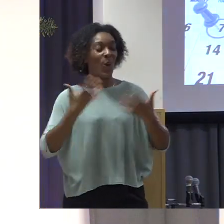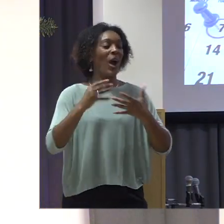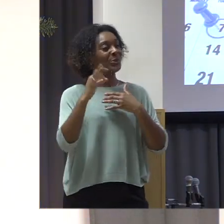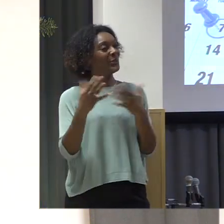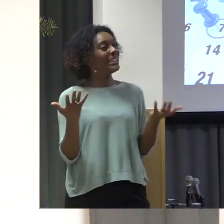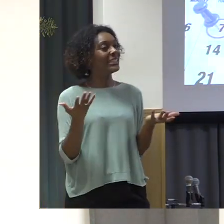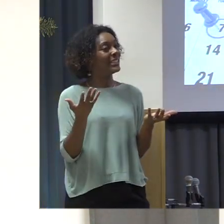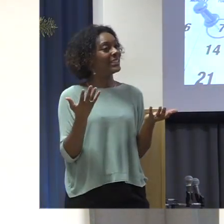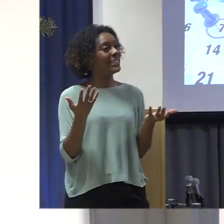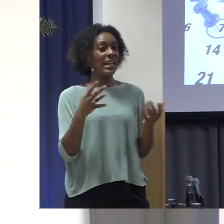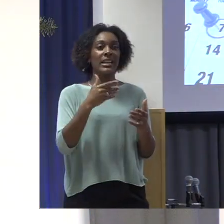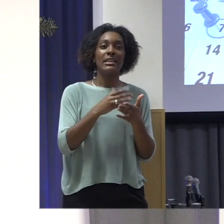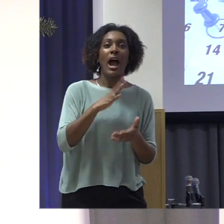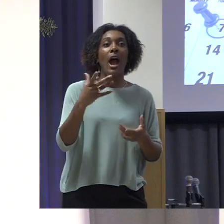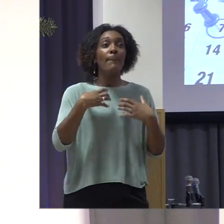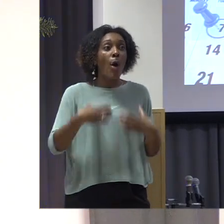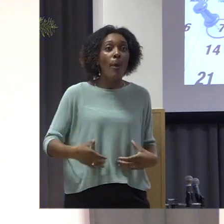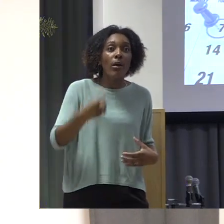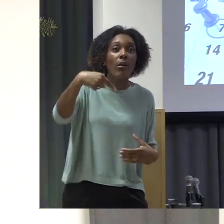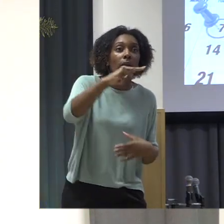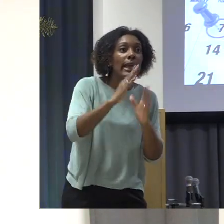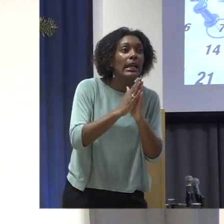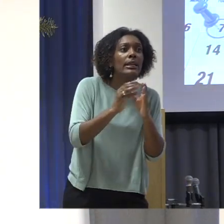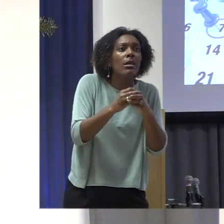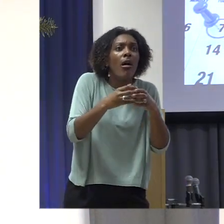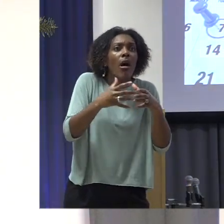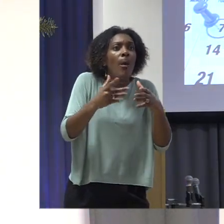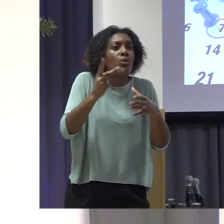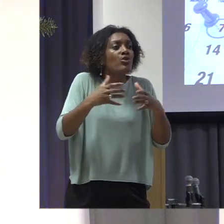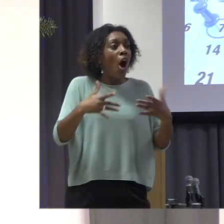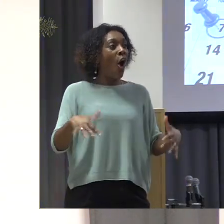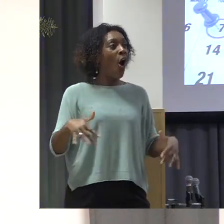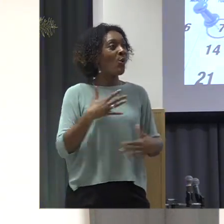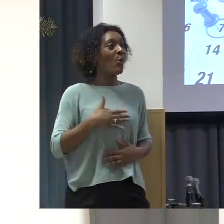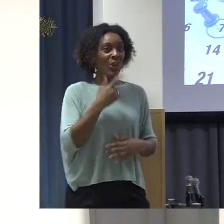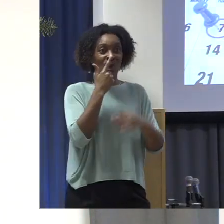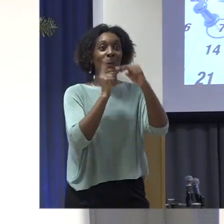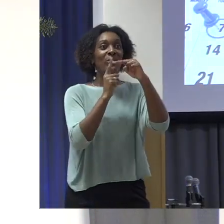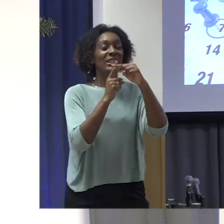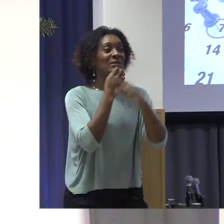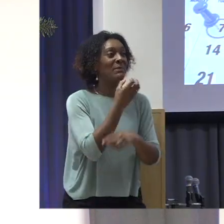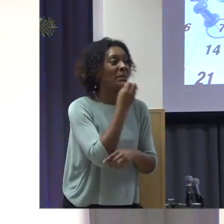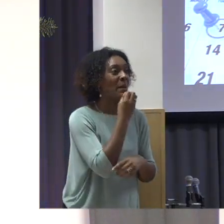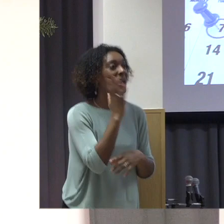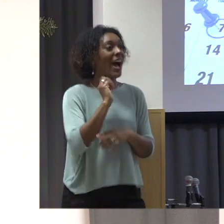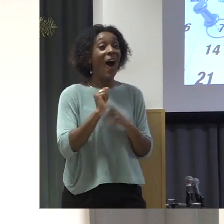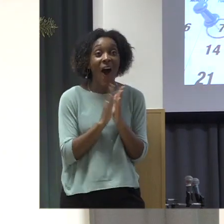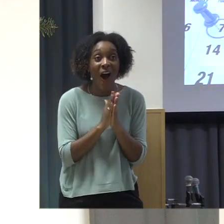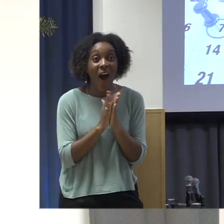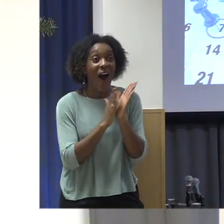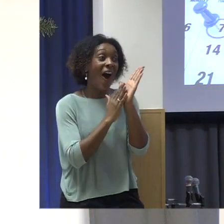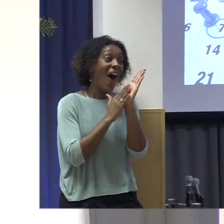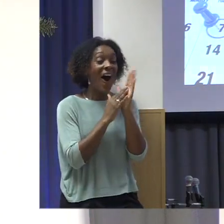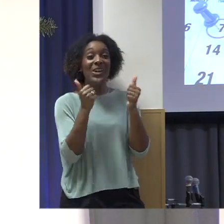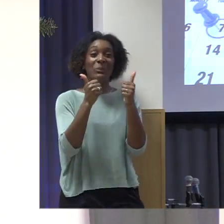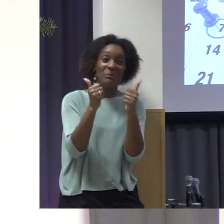On a le nombre de membres dans l'Église qui a plutôt tendance à augmenter. Alors on est content, c'est bien. C'est bien. On ne peut qu'être que réjoui